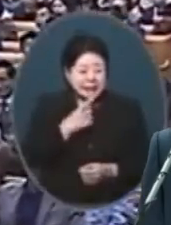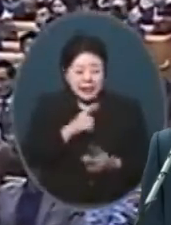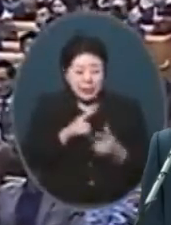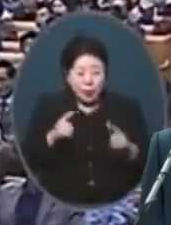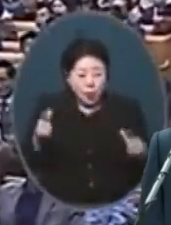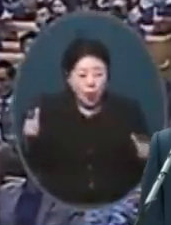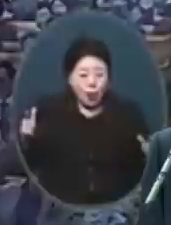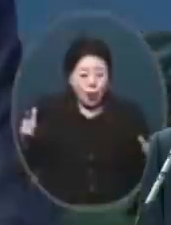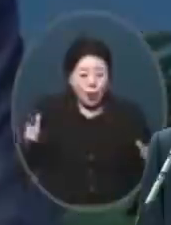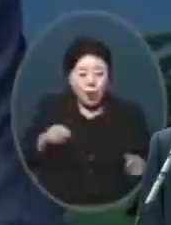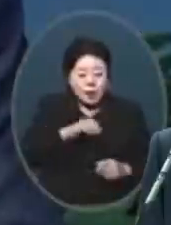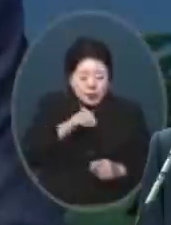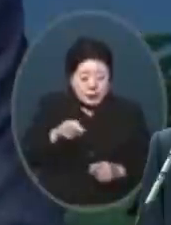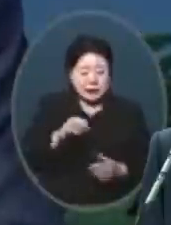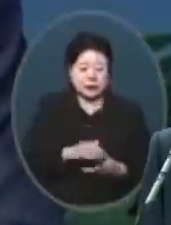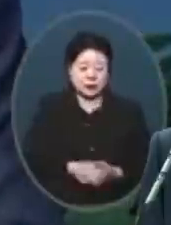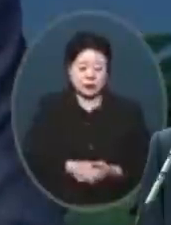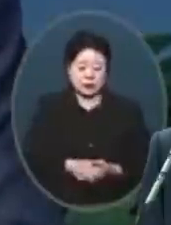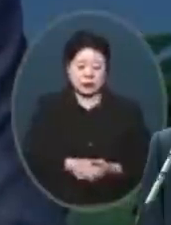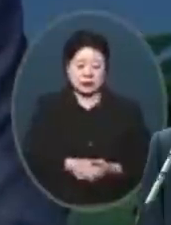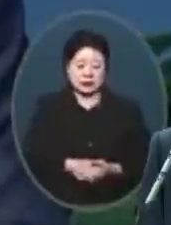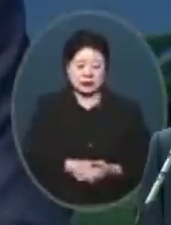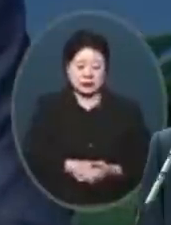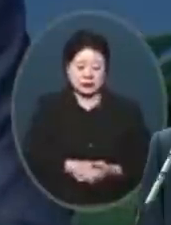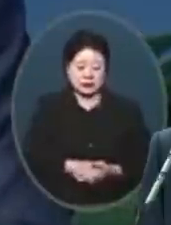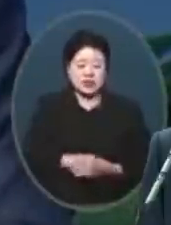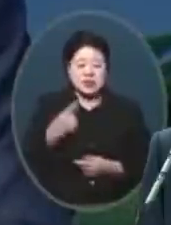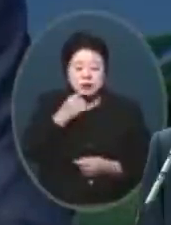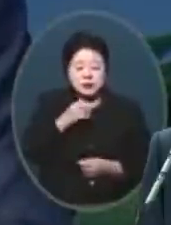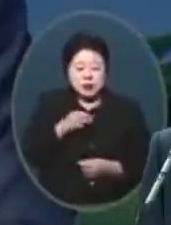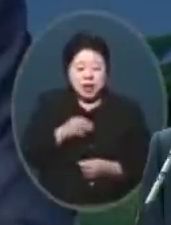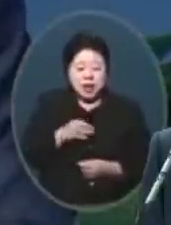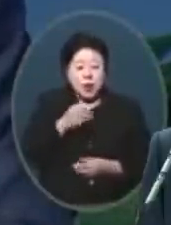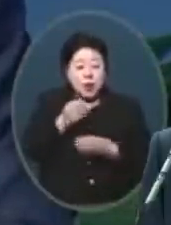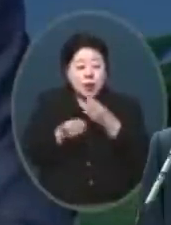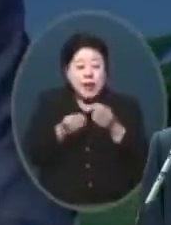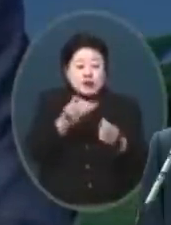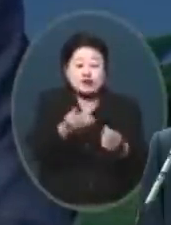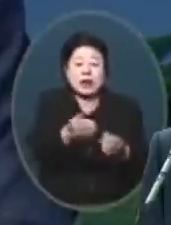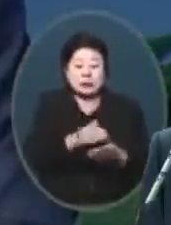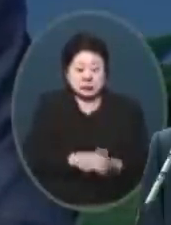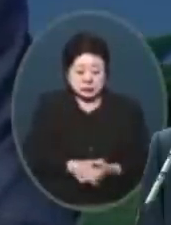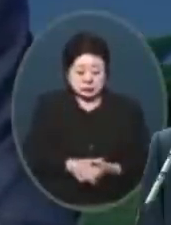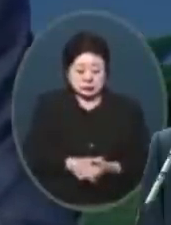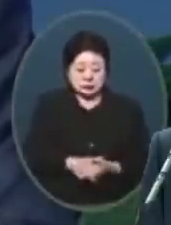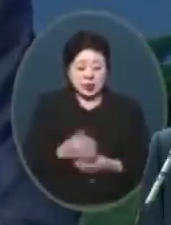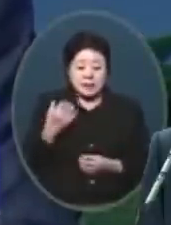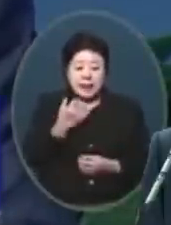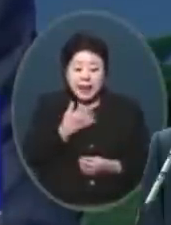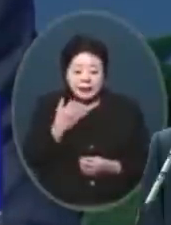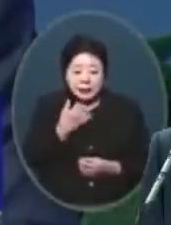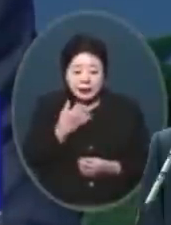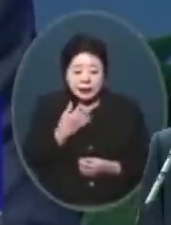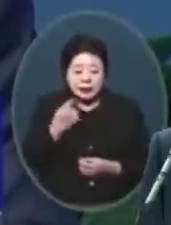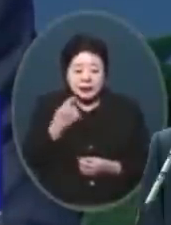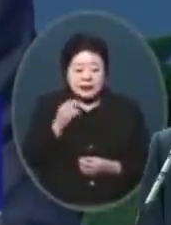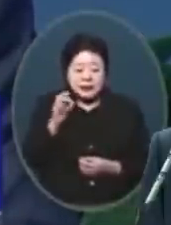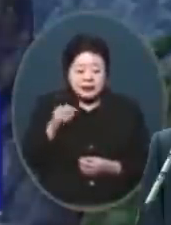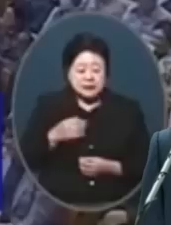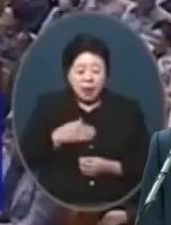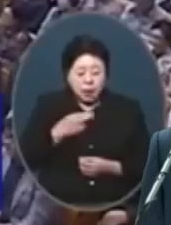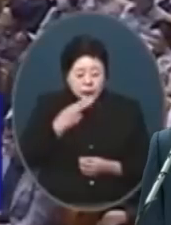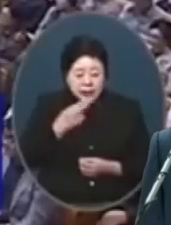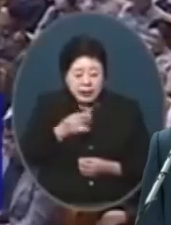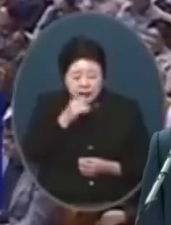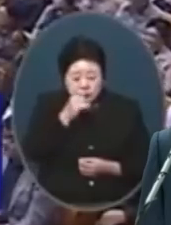아니라 이웃에게도 입술의 고백을 해주라는 것입니다. 베드로가 이르되 은과 금은 내게 없거니와 내게